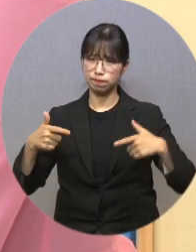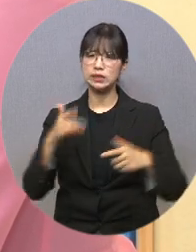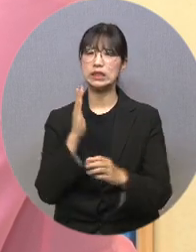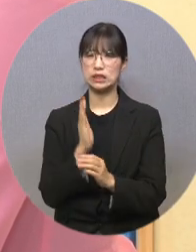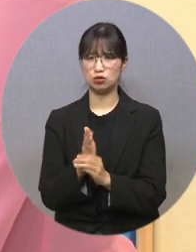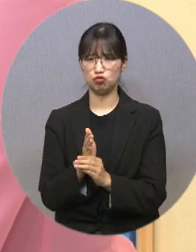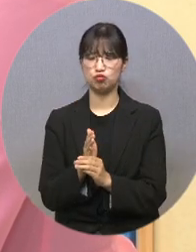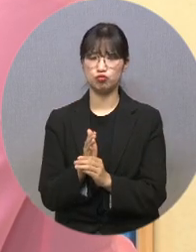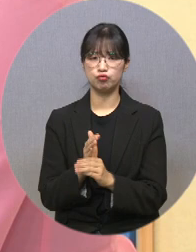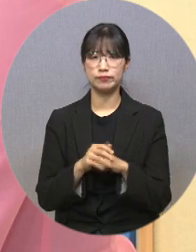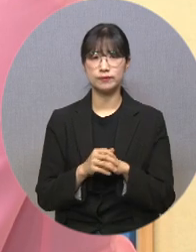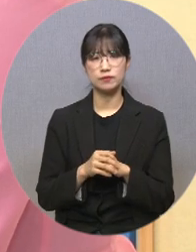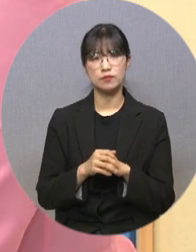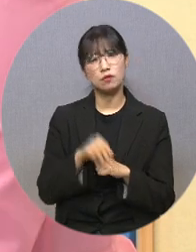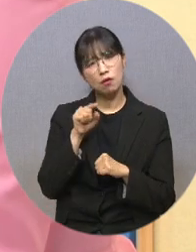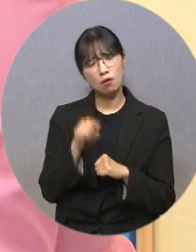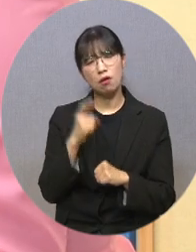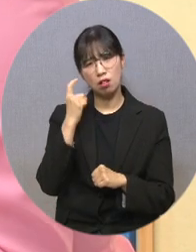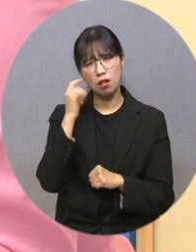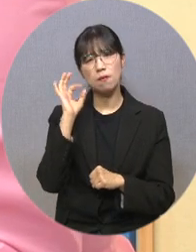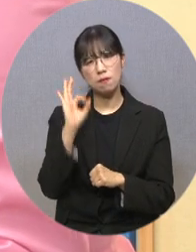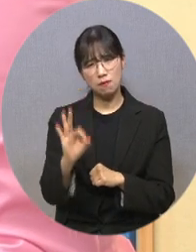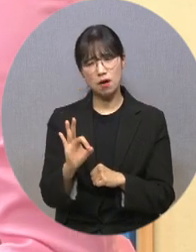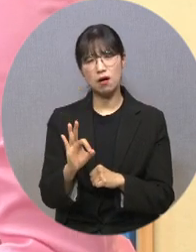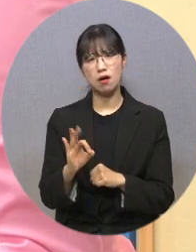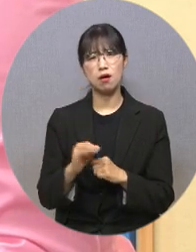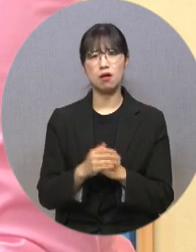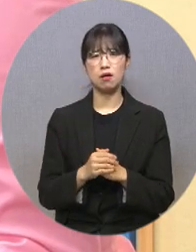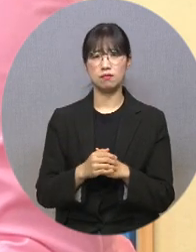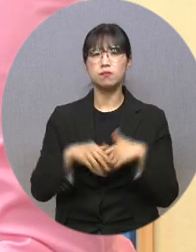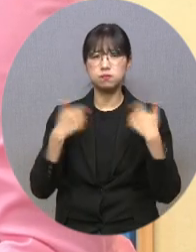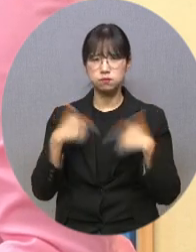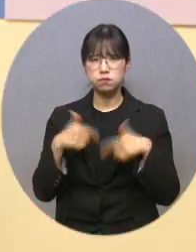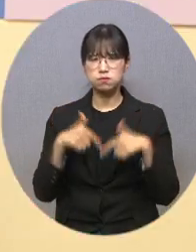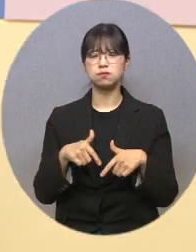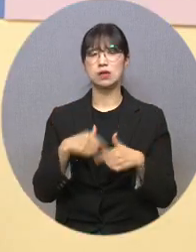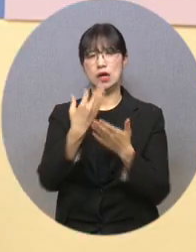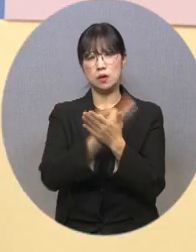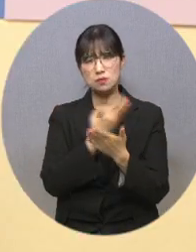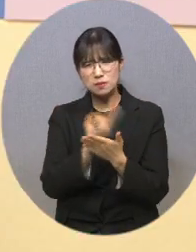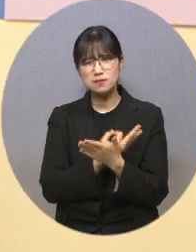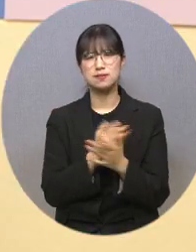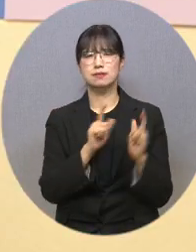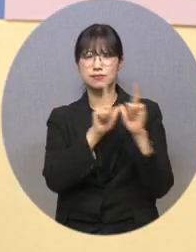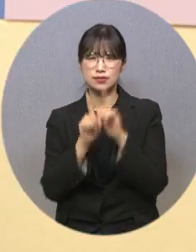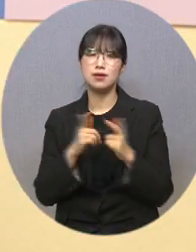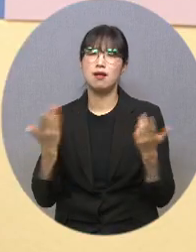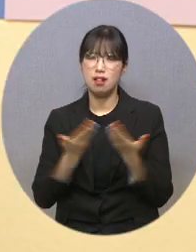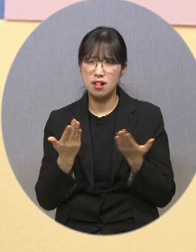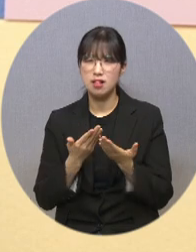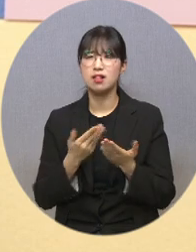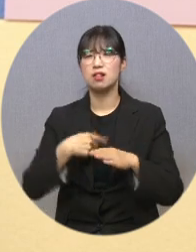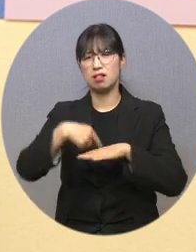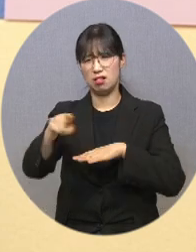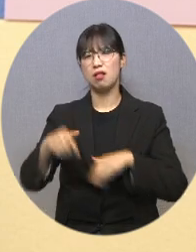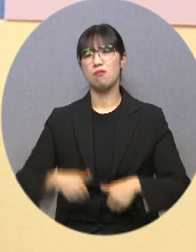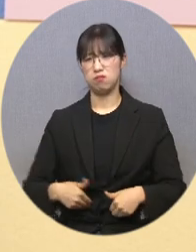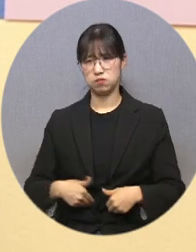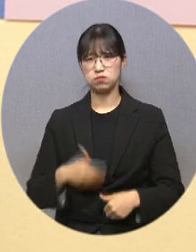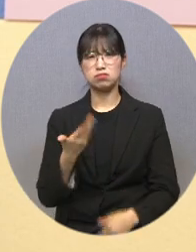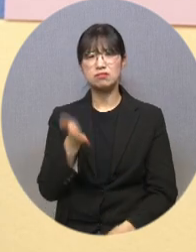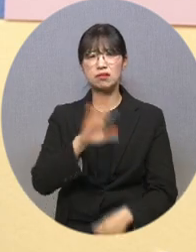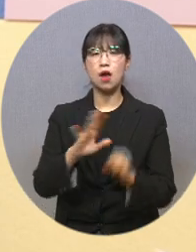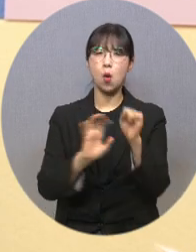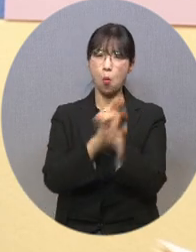네. 이게 이제 생각을 해보면 하루하루 이렇게 생계를 유지하고 일을 나가야 됨에도 불구하고 코로나 때문에 일을